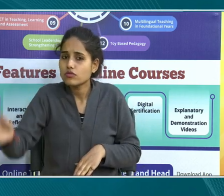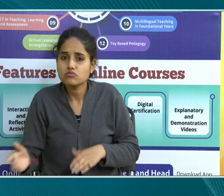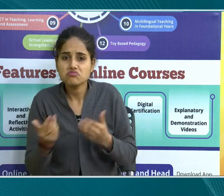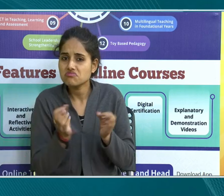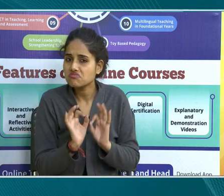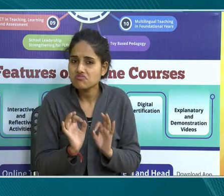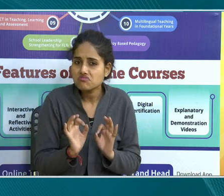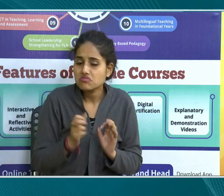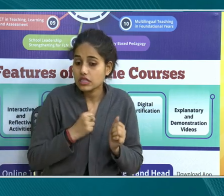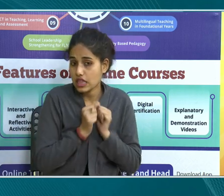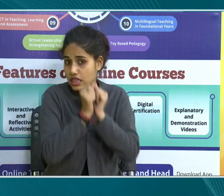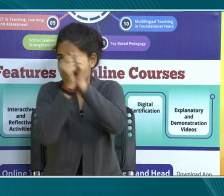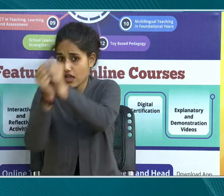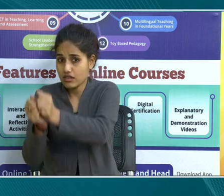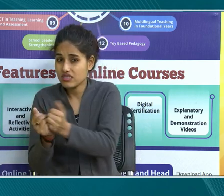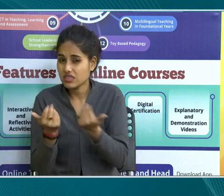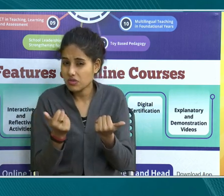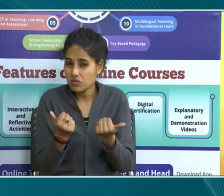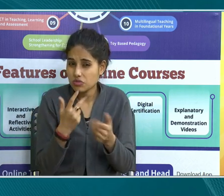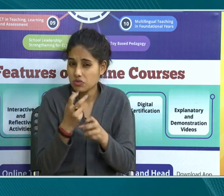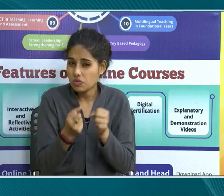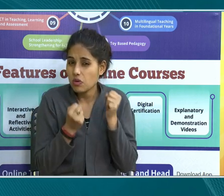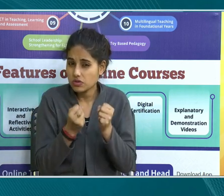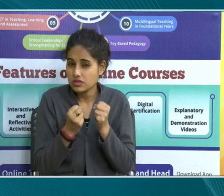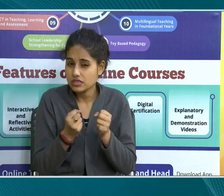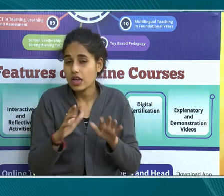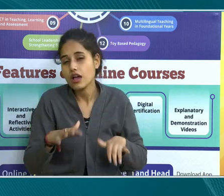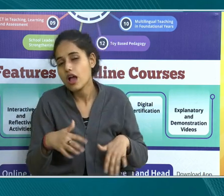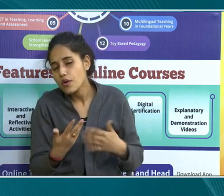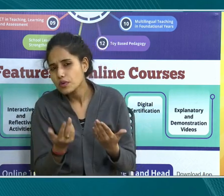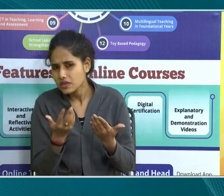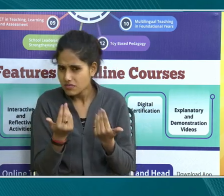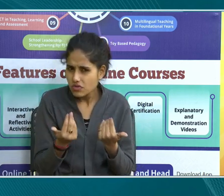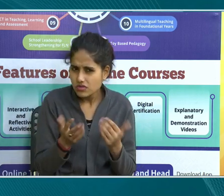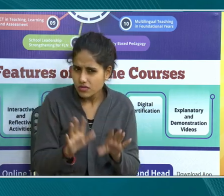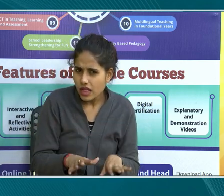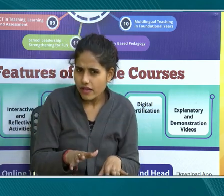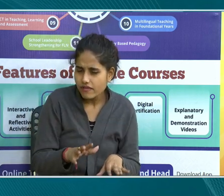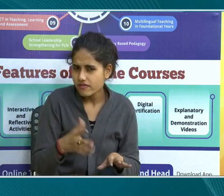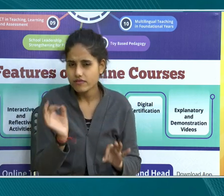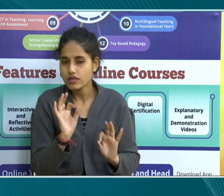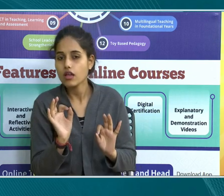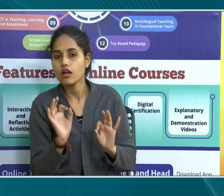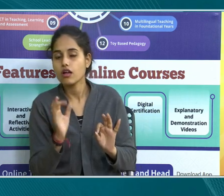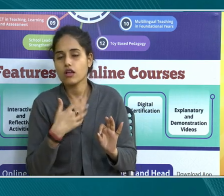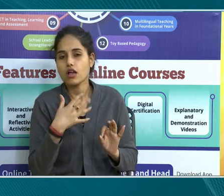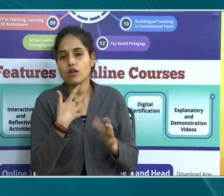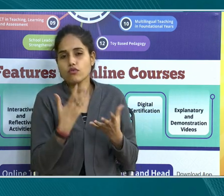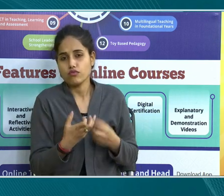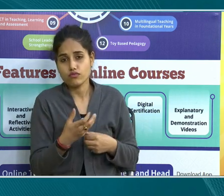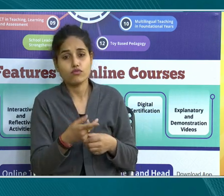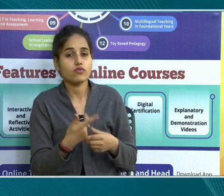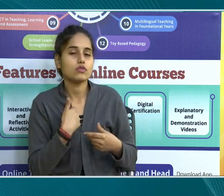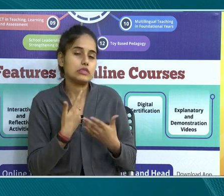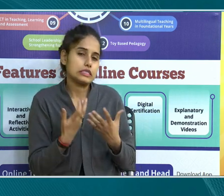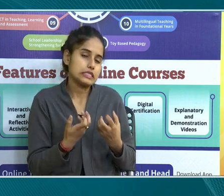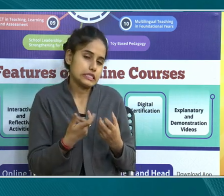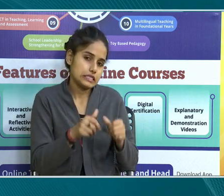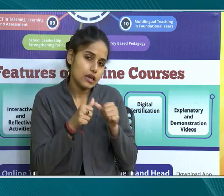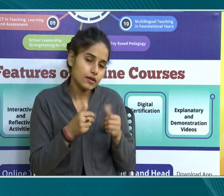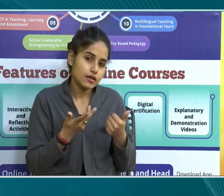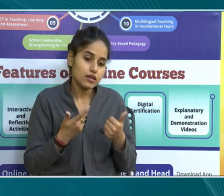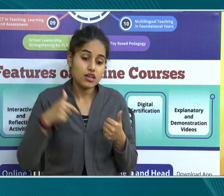होगा मुझे लगता है वो कैसे हो सकता है ये मैं जानना चाहरा था आपसे तो हम अभी